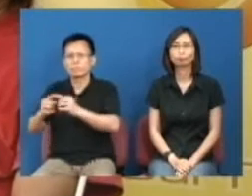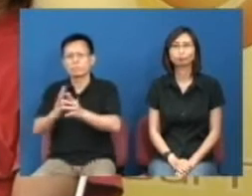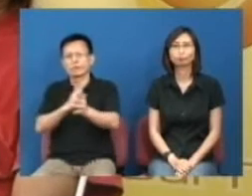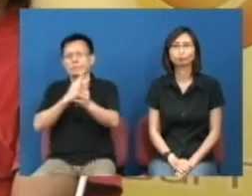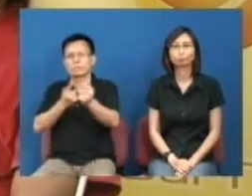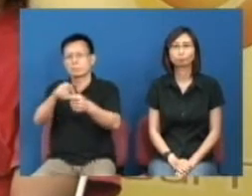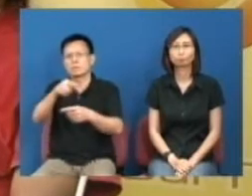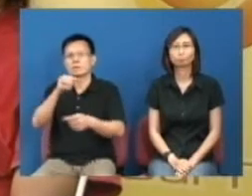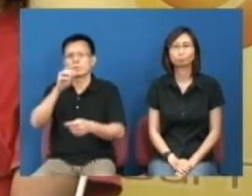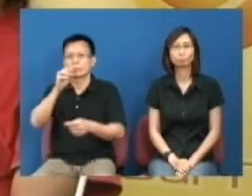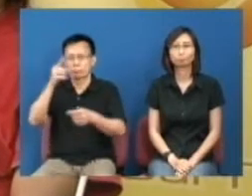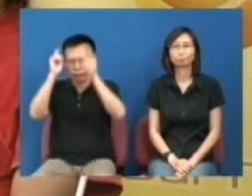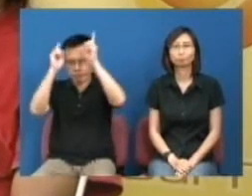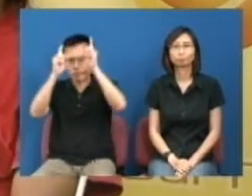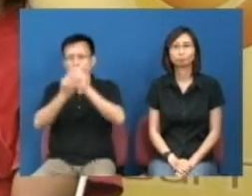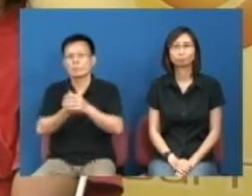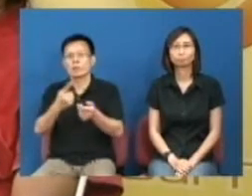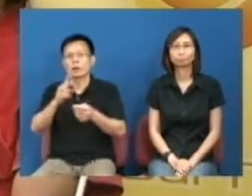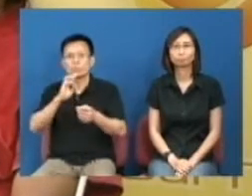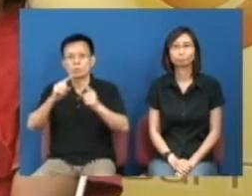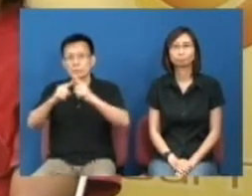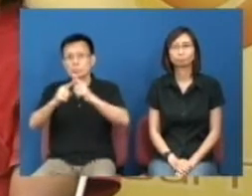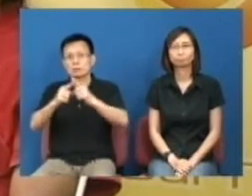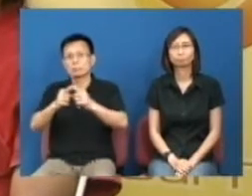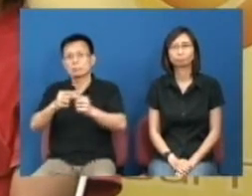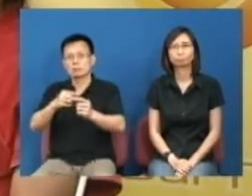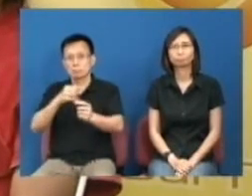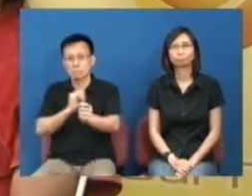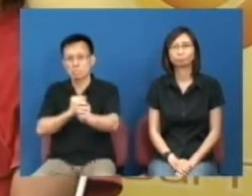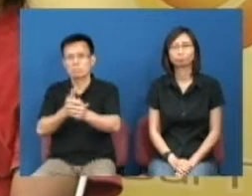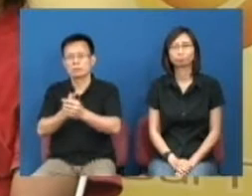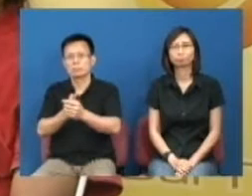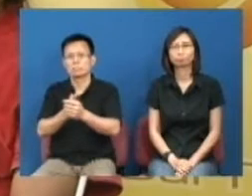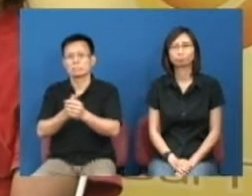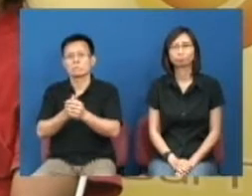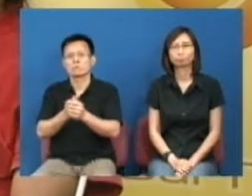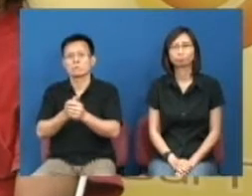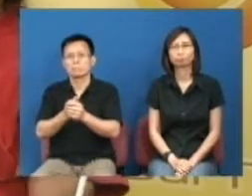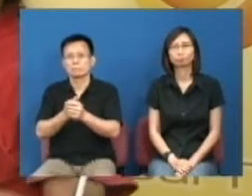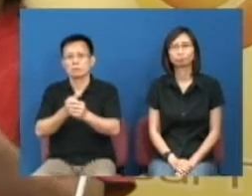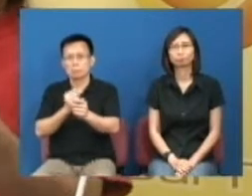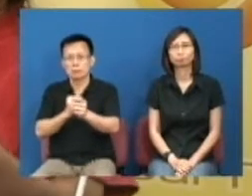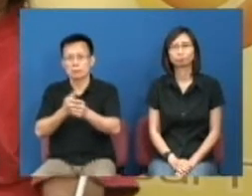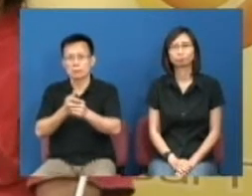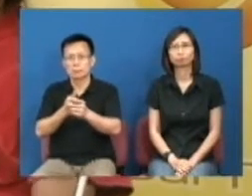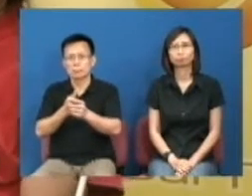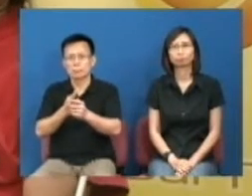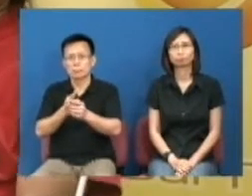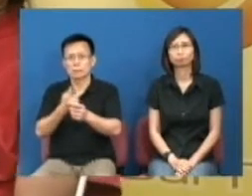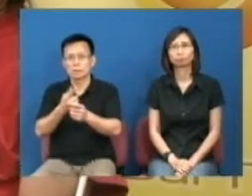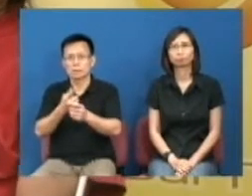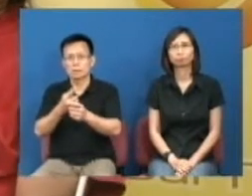如果你話嗰個人是侵犯。這個那個、即如果投射下去的建築